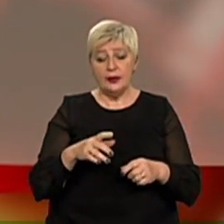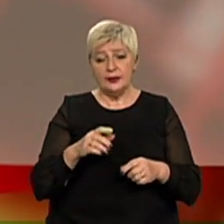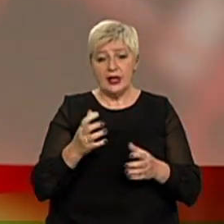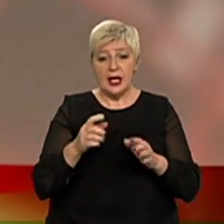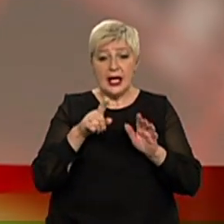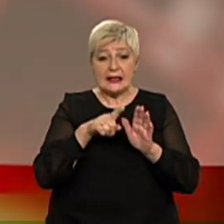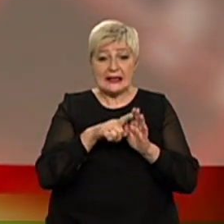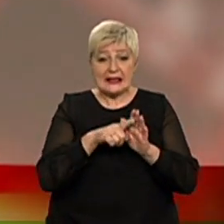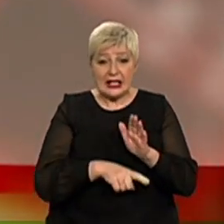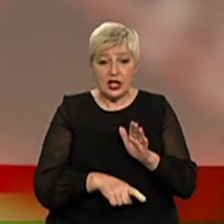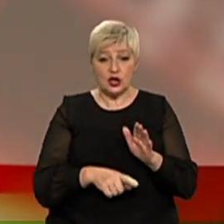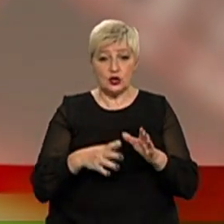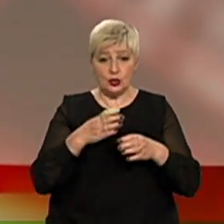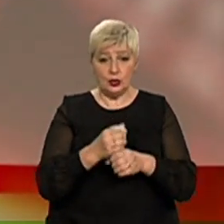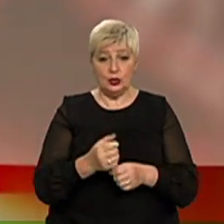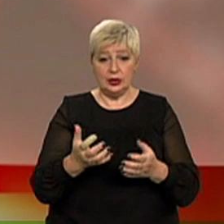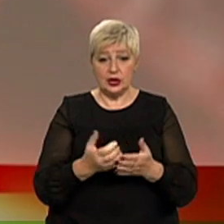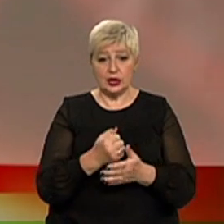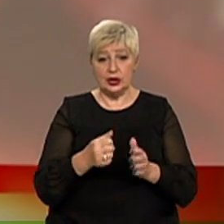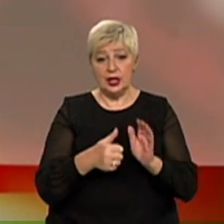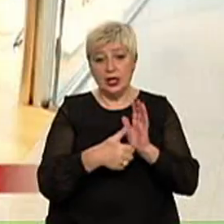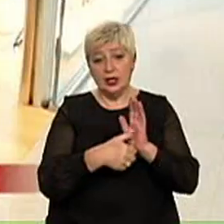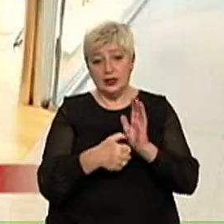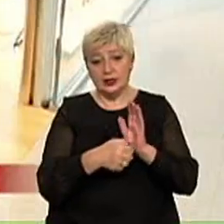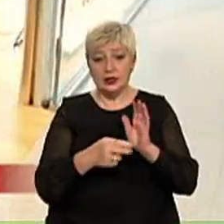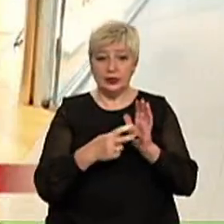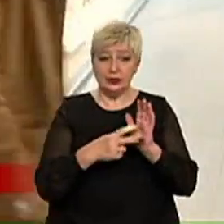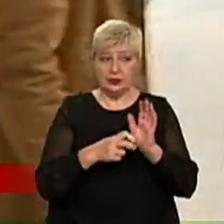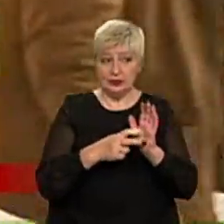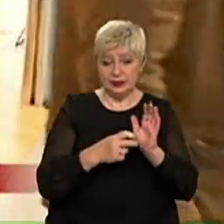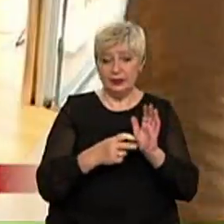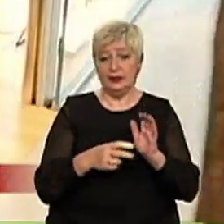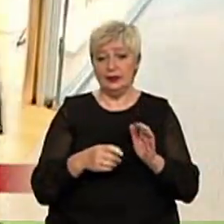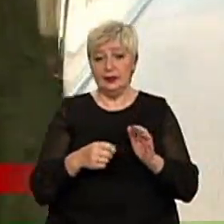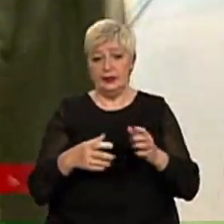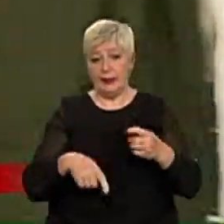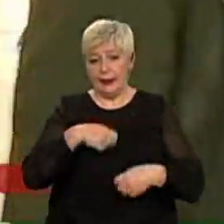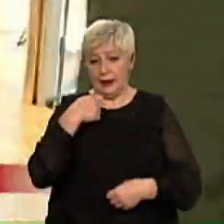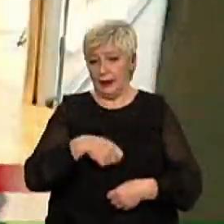та джинси. Їх можна придбати за 600-700 гривень. Верхній одяг, взуття та